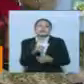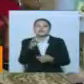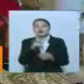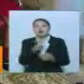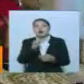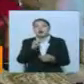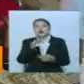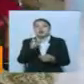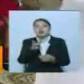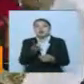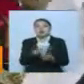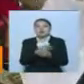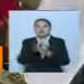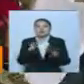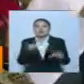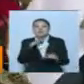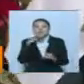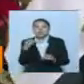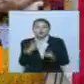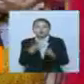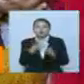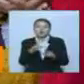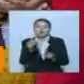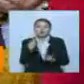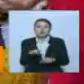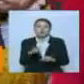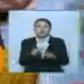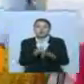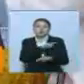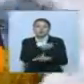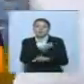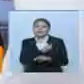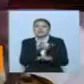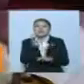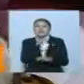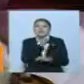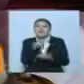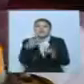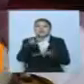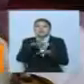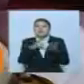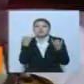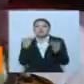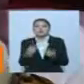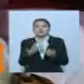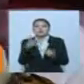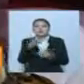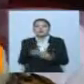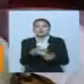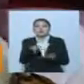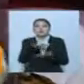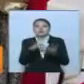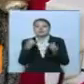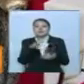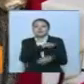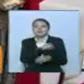стала многодетной матерью. Девушка родила своего 4-го ребенка в перинатальном центре «Мать и дитя». По ее словам, при поступлении в центр врачи